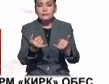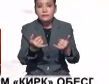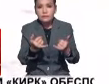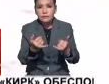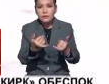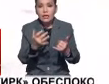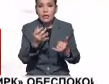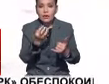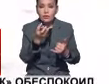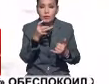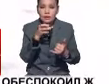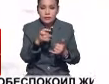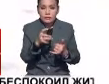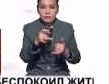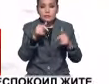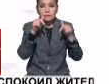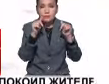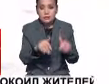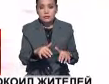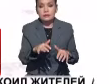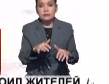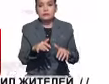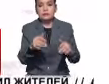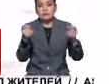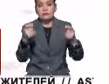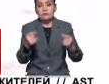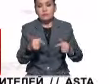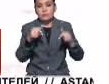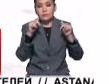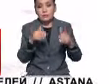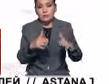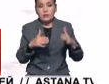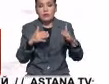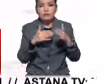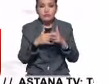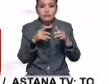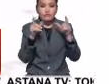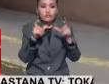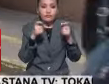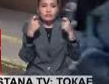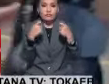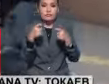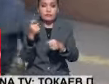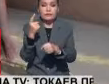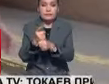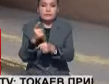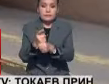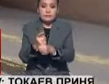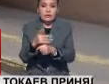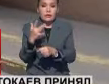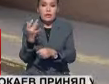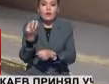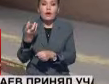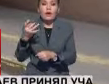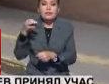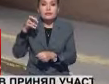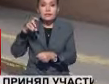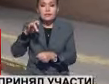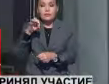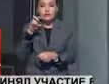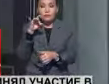регулятор принял соответствующее решение к ограничению и запрету продажи. Мы обратились в АО First Heartland Jusan